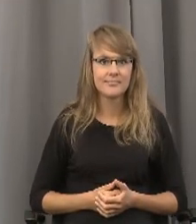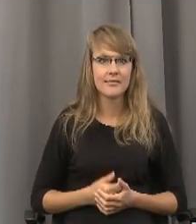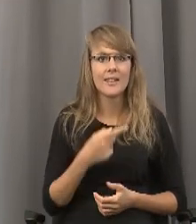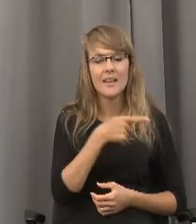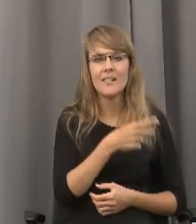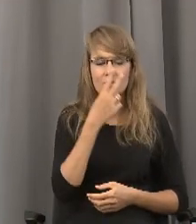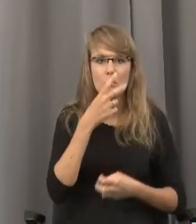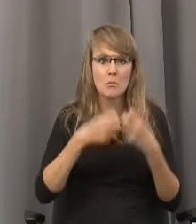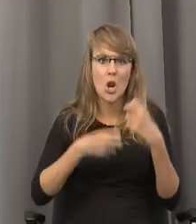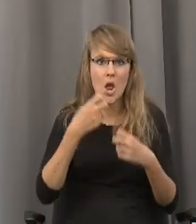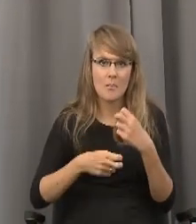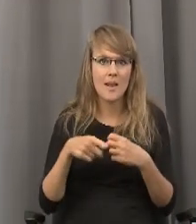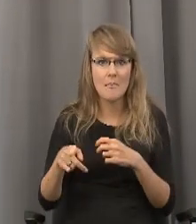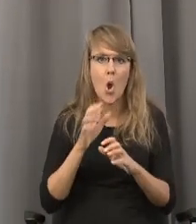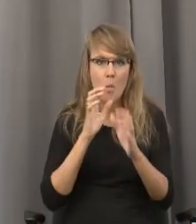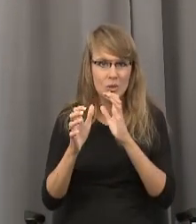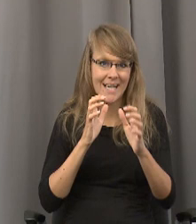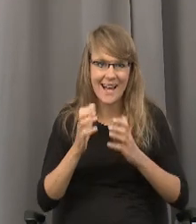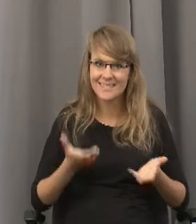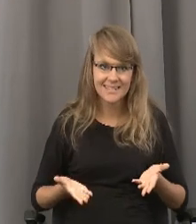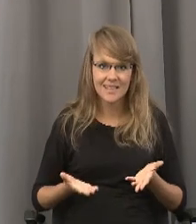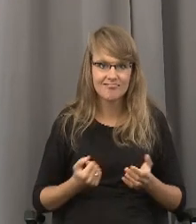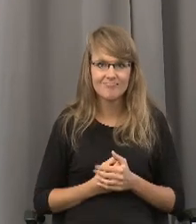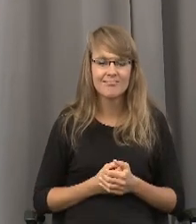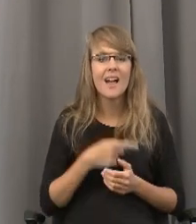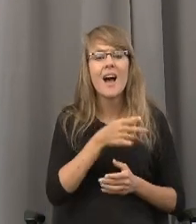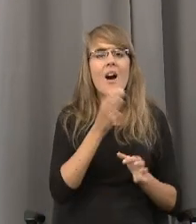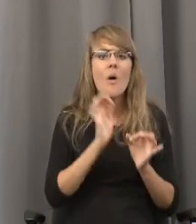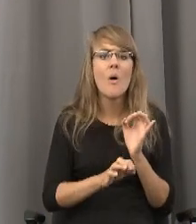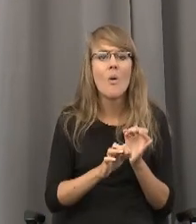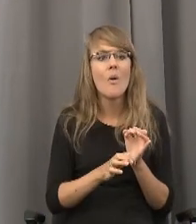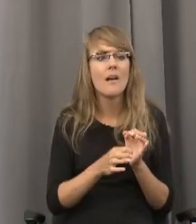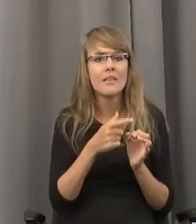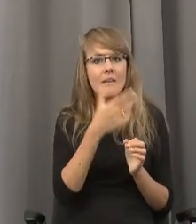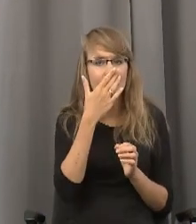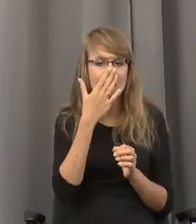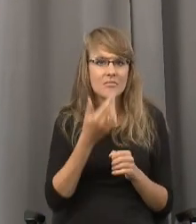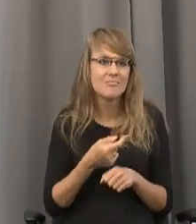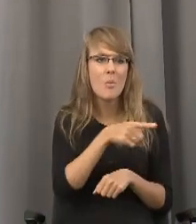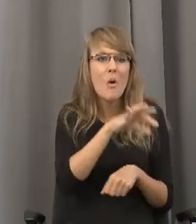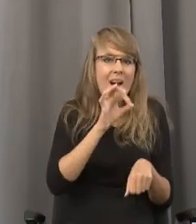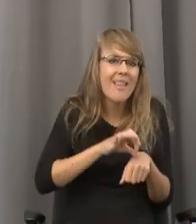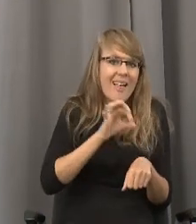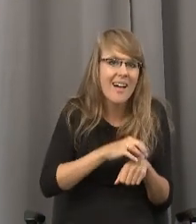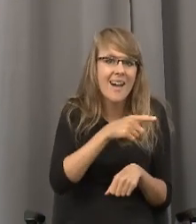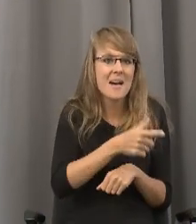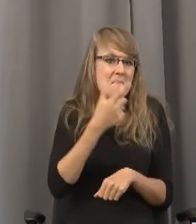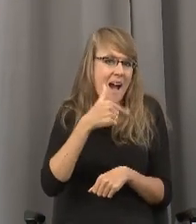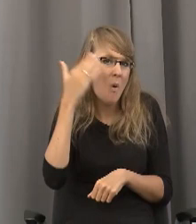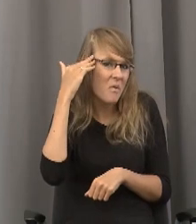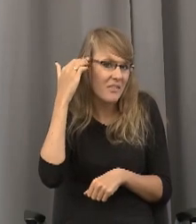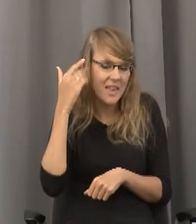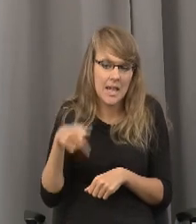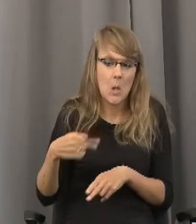kierunkach, ale ten brak komunikacji między innymi polega na tym, że lekarze są źle uczeni i nie wiedzą, co mają z takim